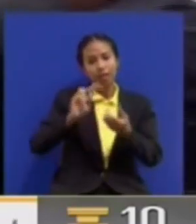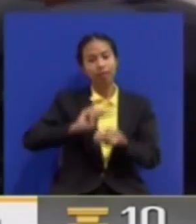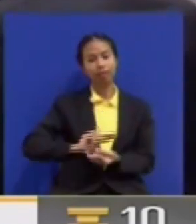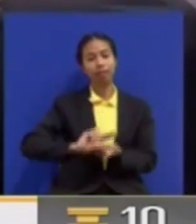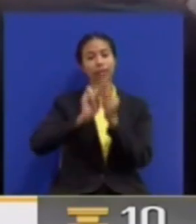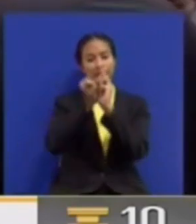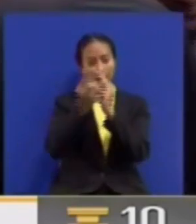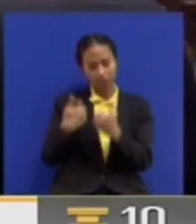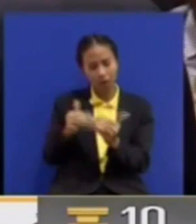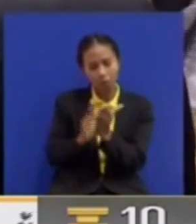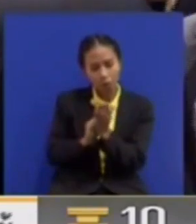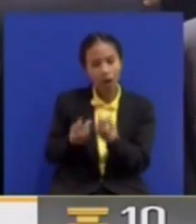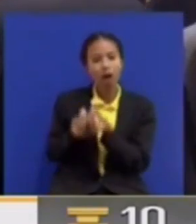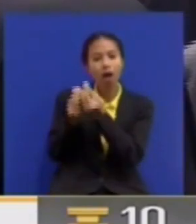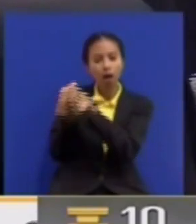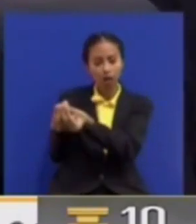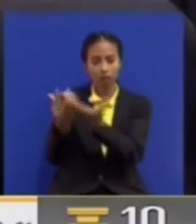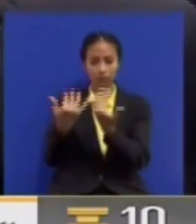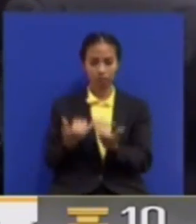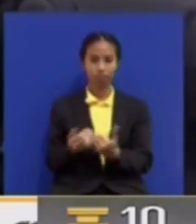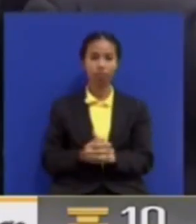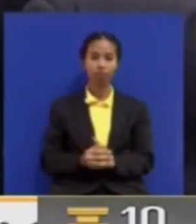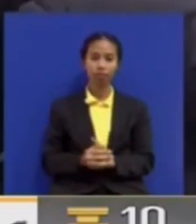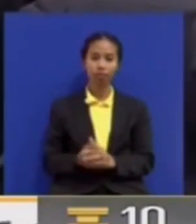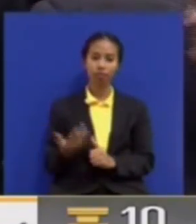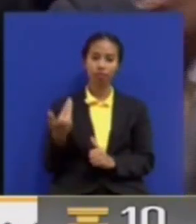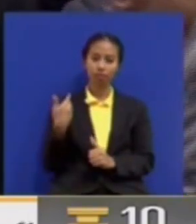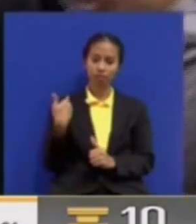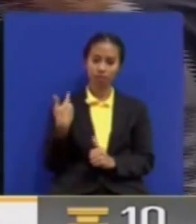20-30คะแนนได้นะคะ รู้สึกฝ่ายแพ้ก็ไม่เคยเสียใจเท่าไหร่นะ